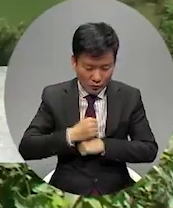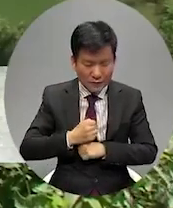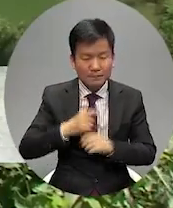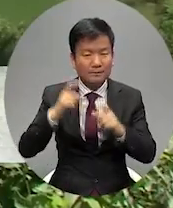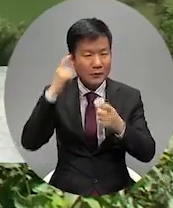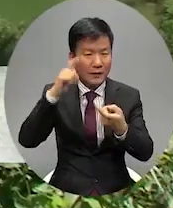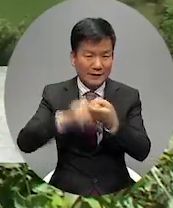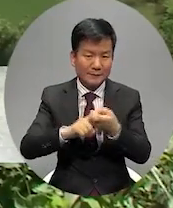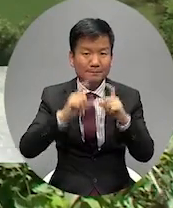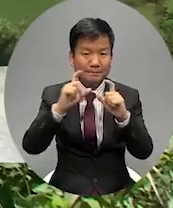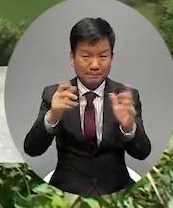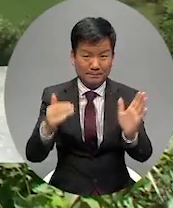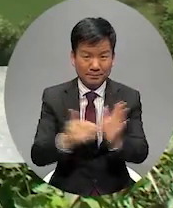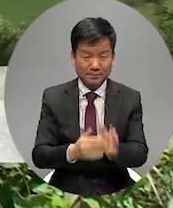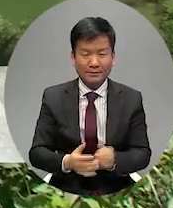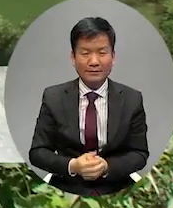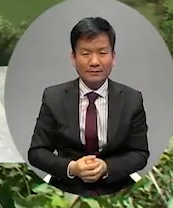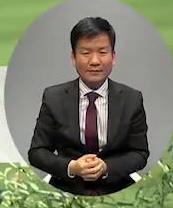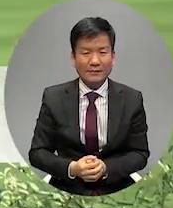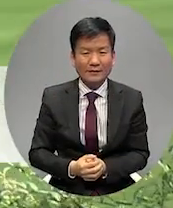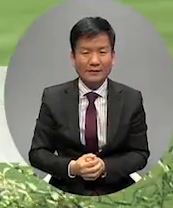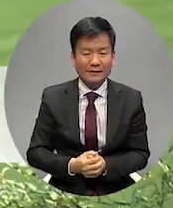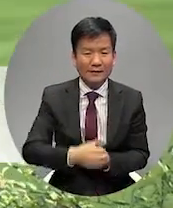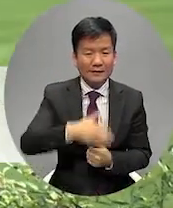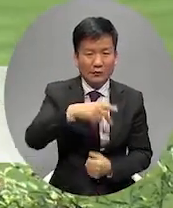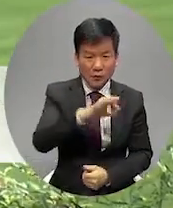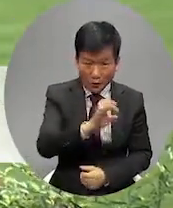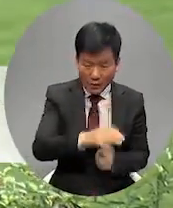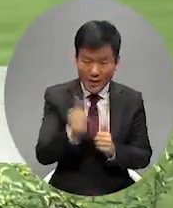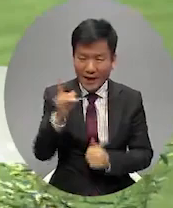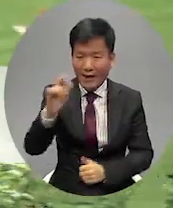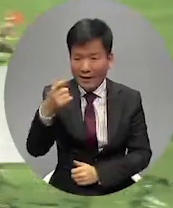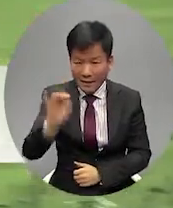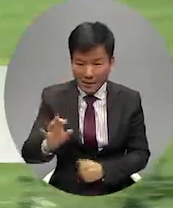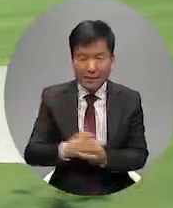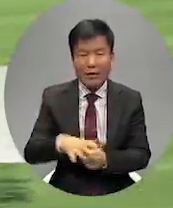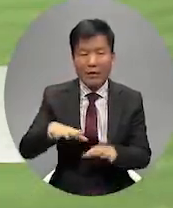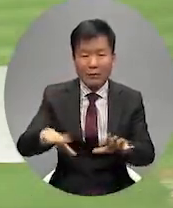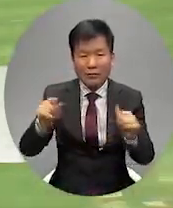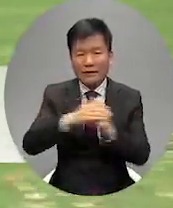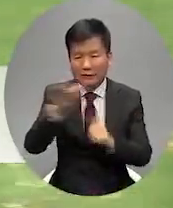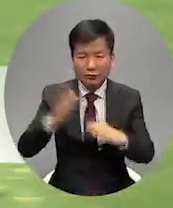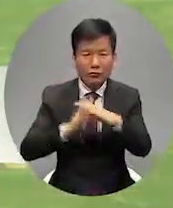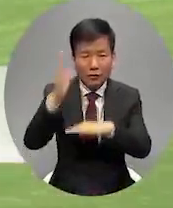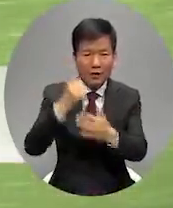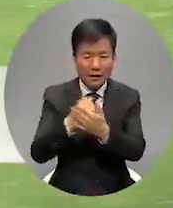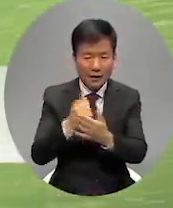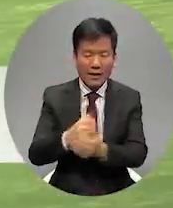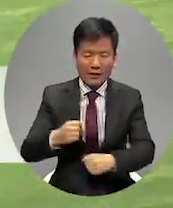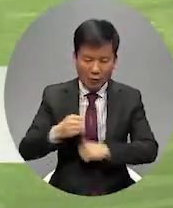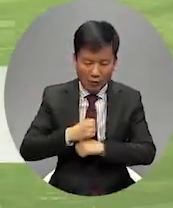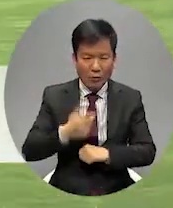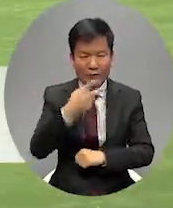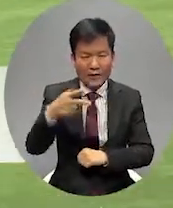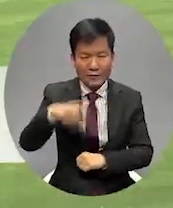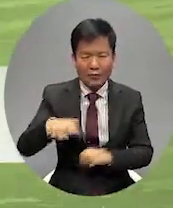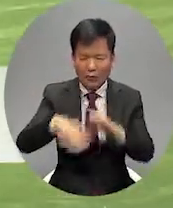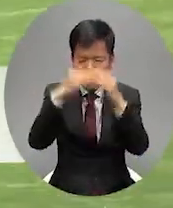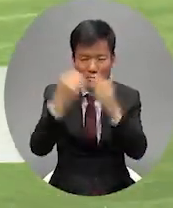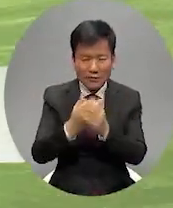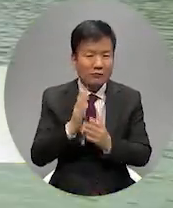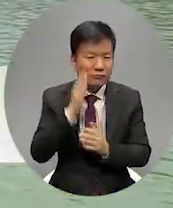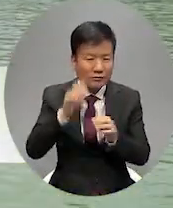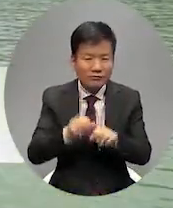단계를 발령했습니다 초등과 회남 수역도 이번 주 처음으로 기준치를 넘어 경보가 대후 전역으로